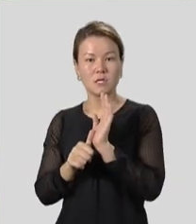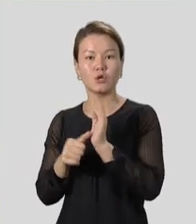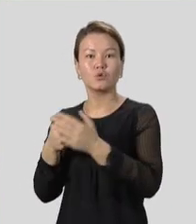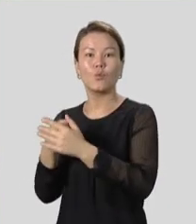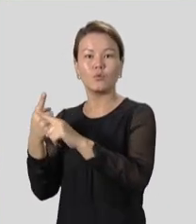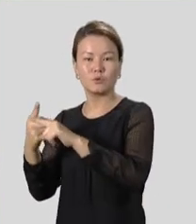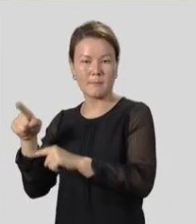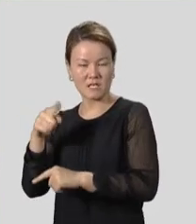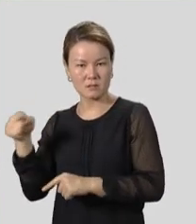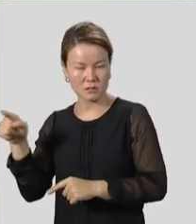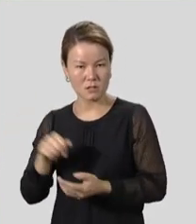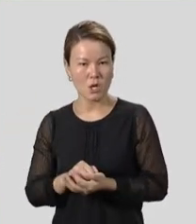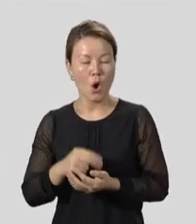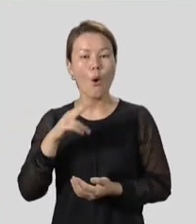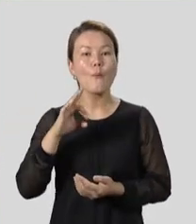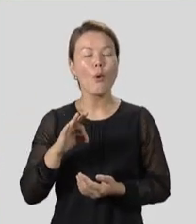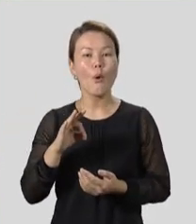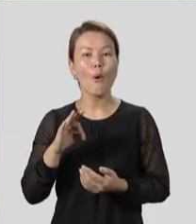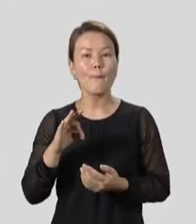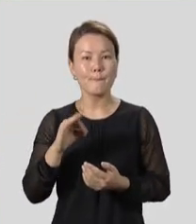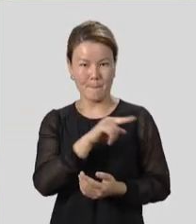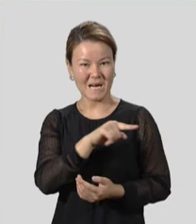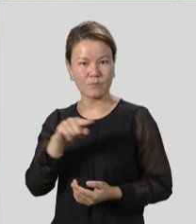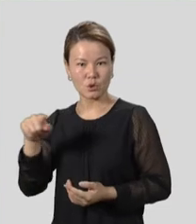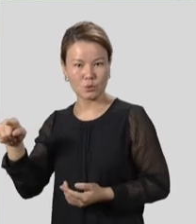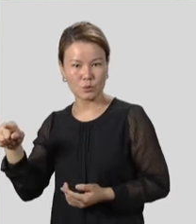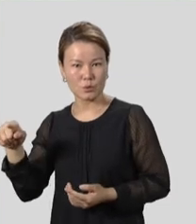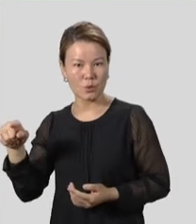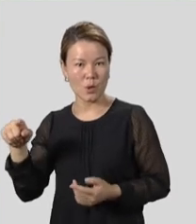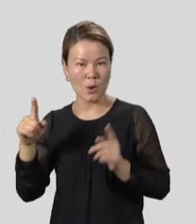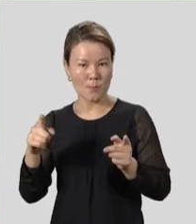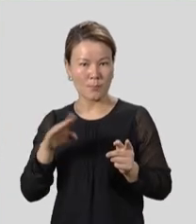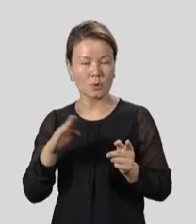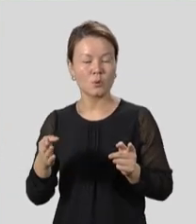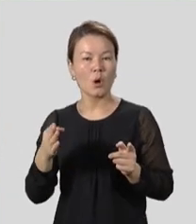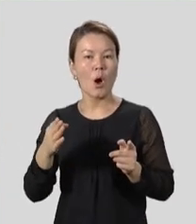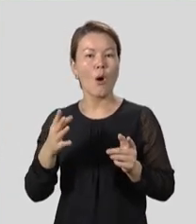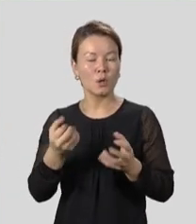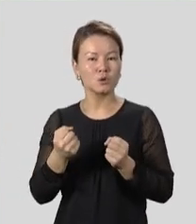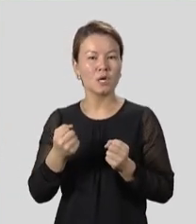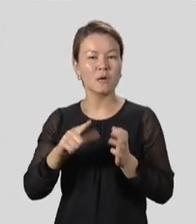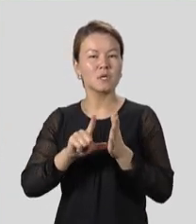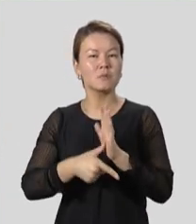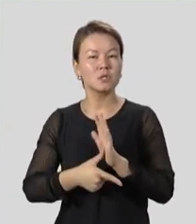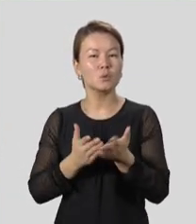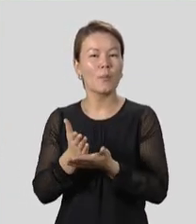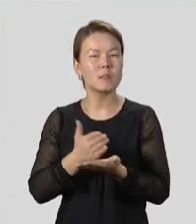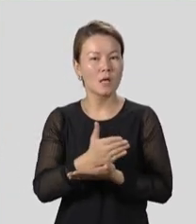бесконечности. По промежутку получаем геометрическую